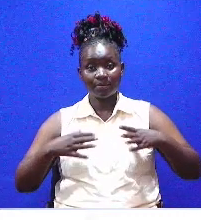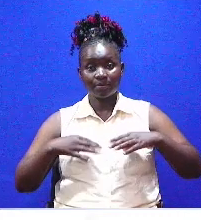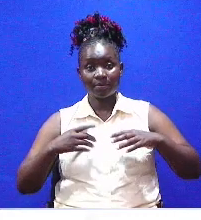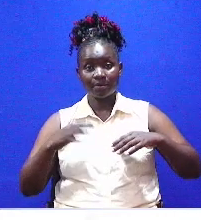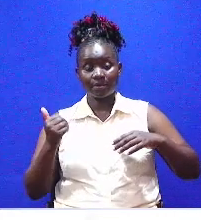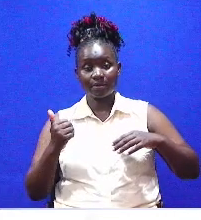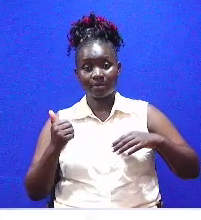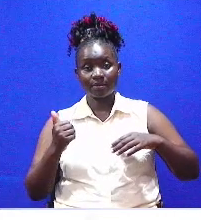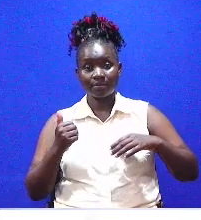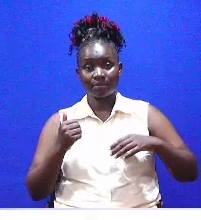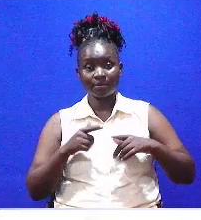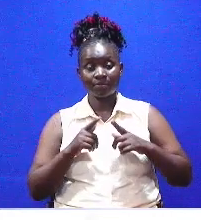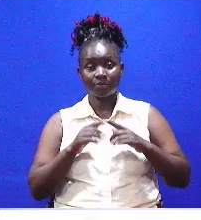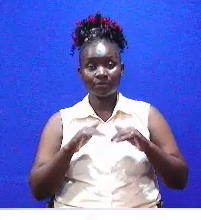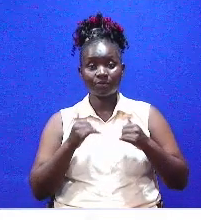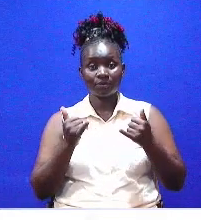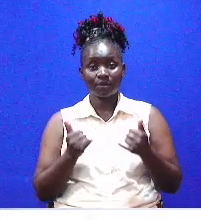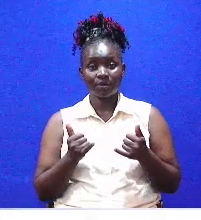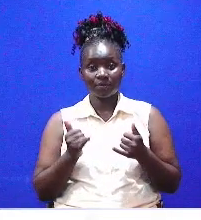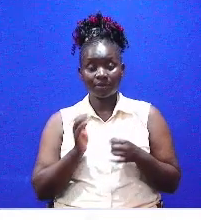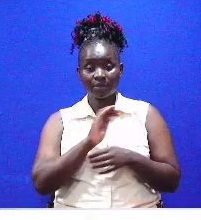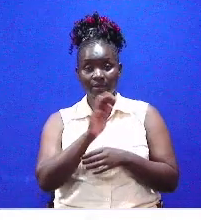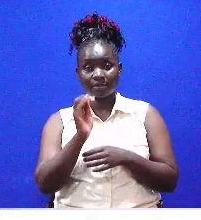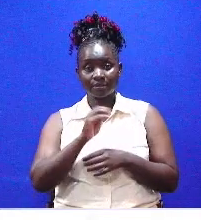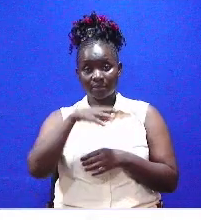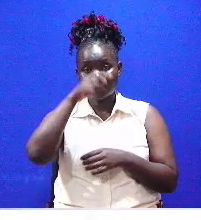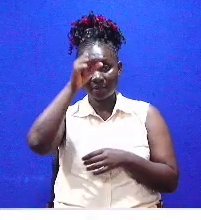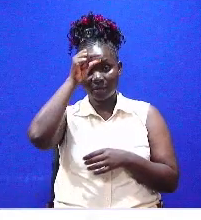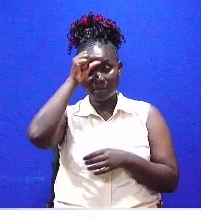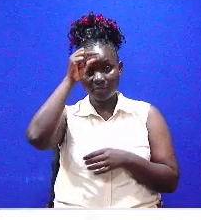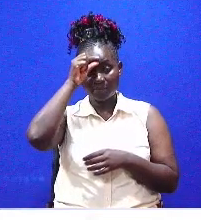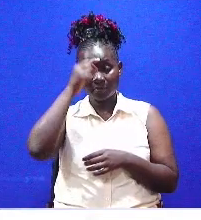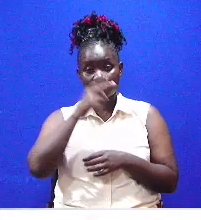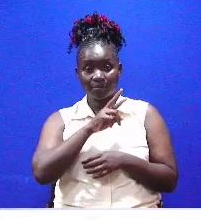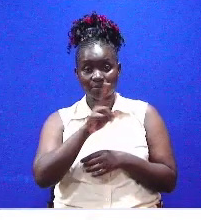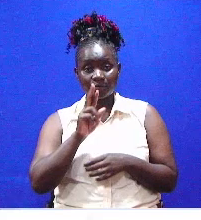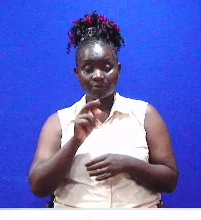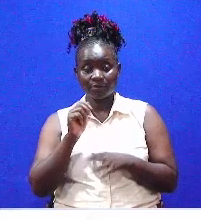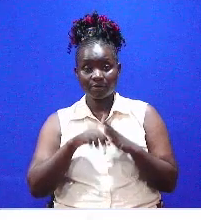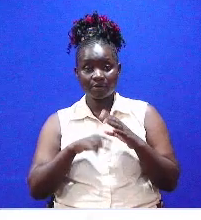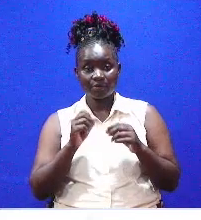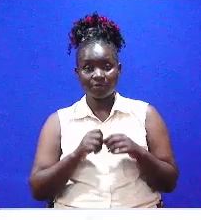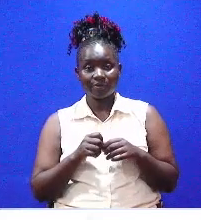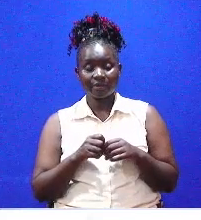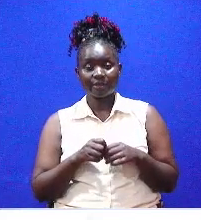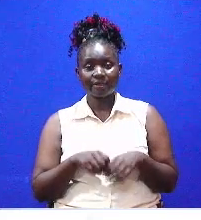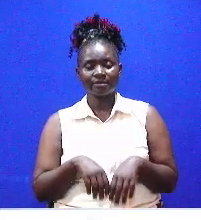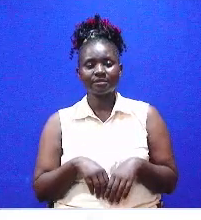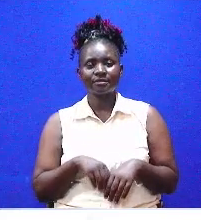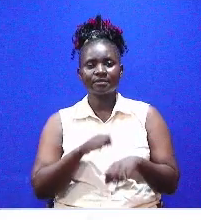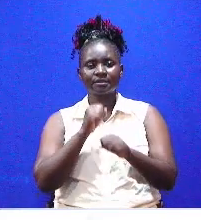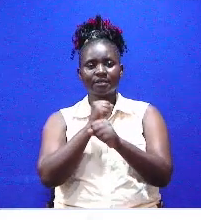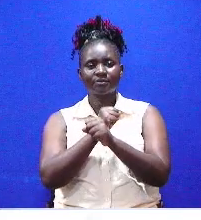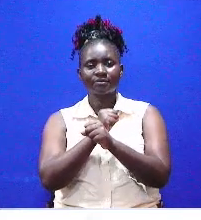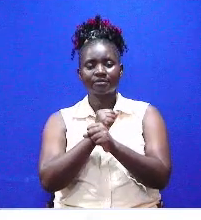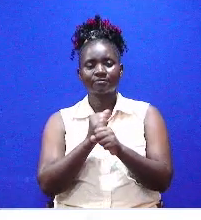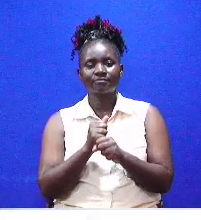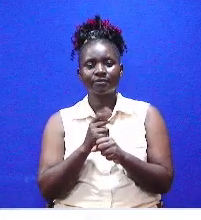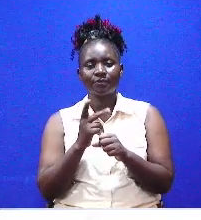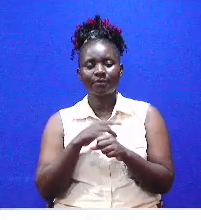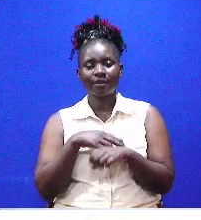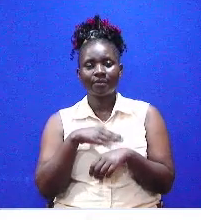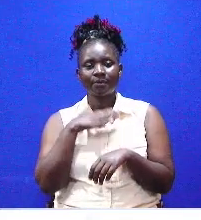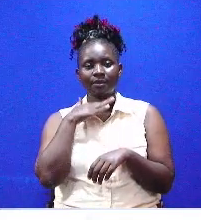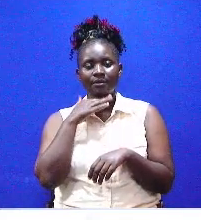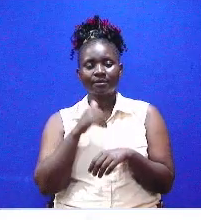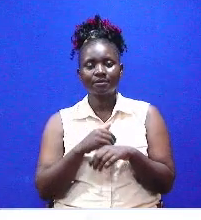baye asibona aruro kuborego cha serikali nyale kuriyeria uburindi bwaye ase au boerete goitwa niyema nigago